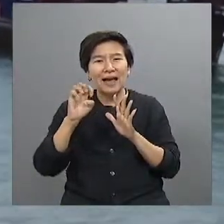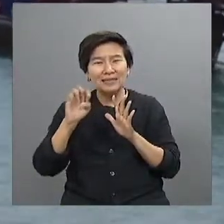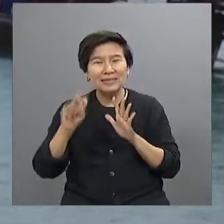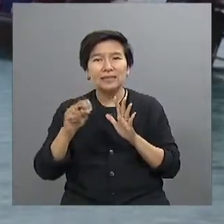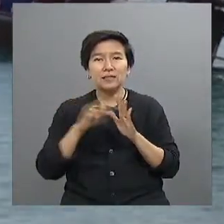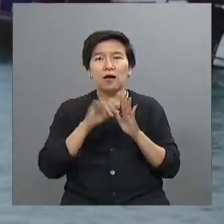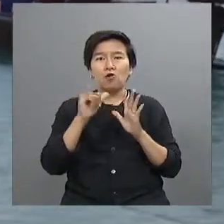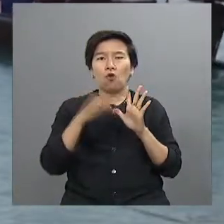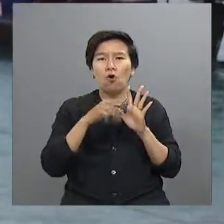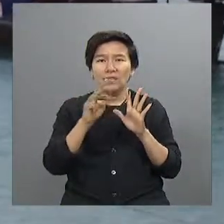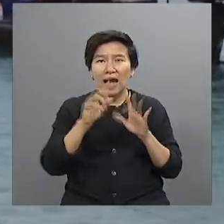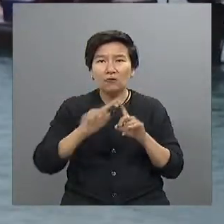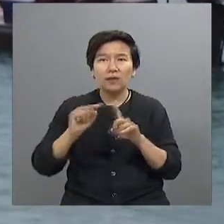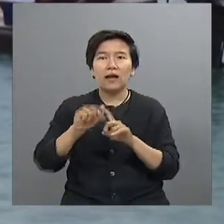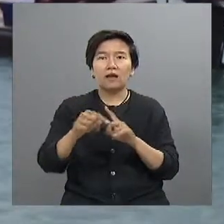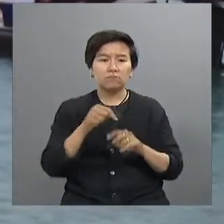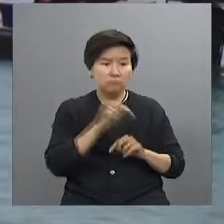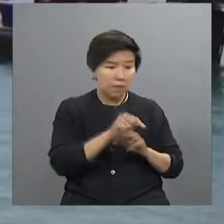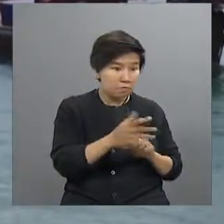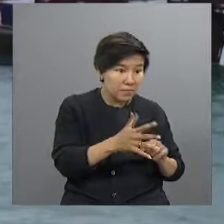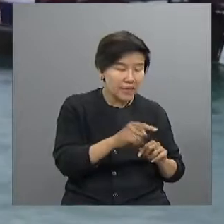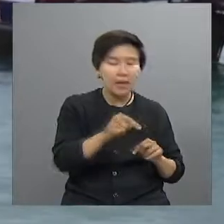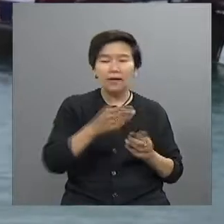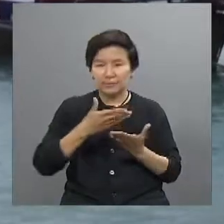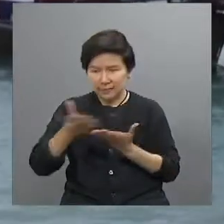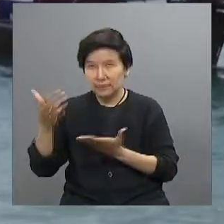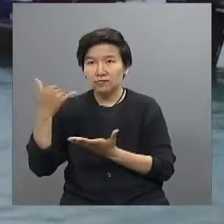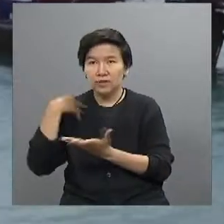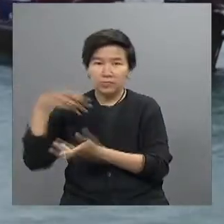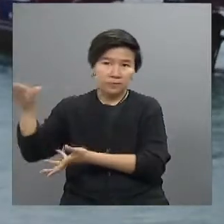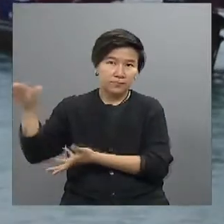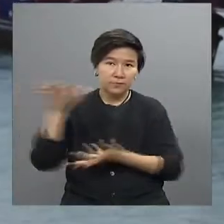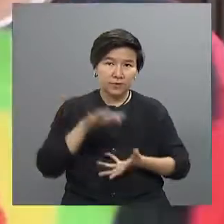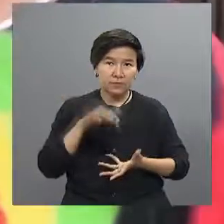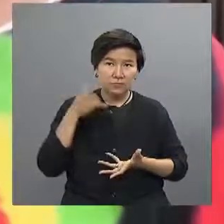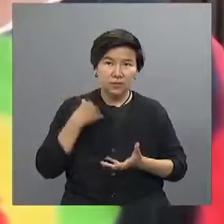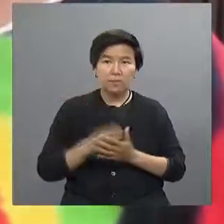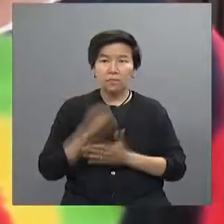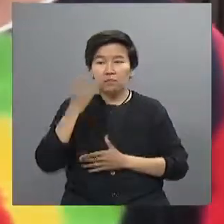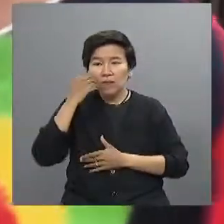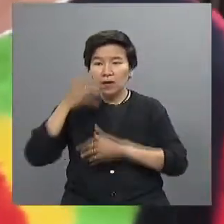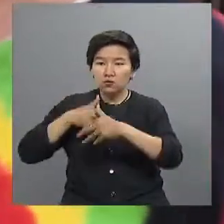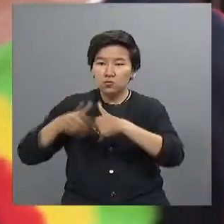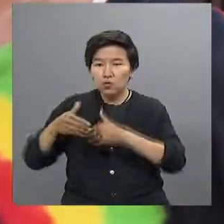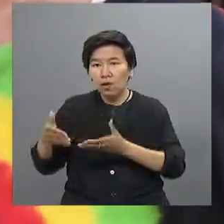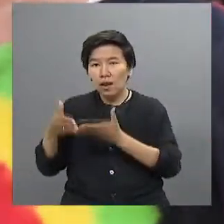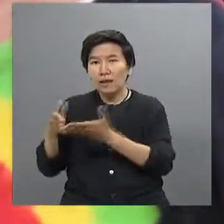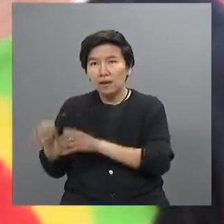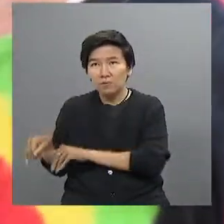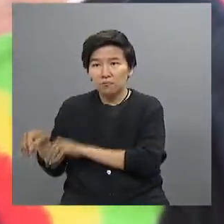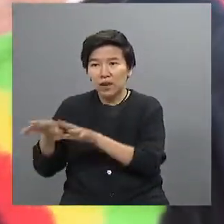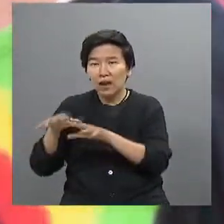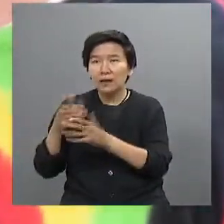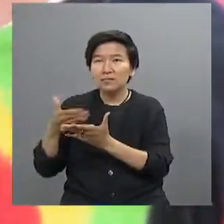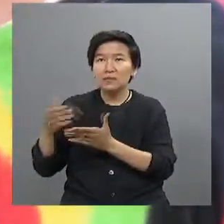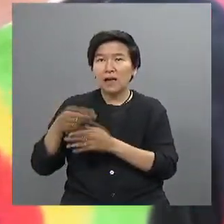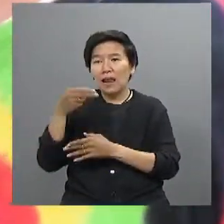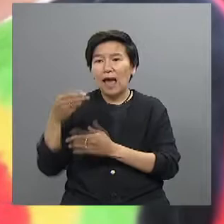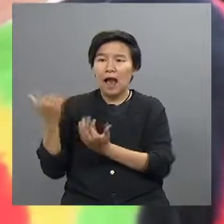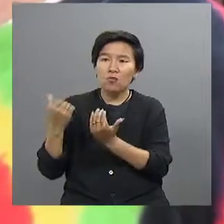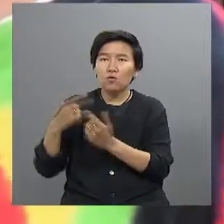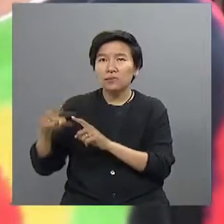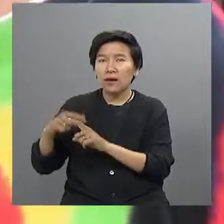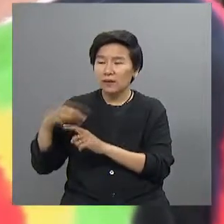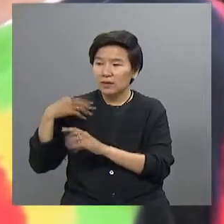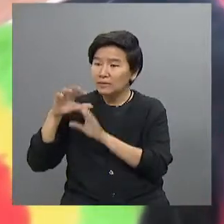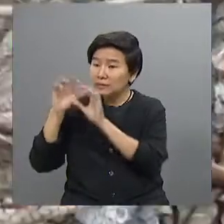ไม่มีบางทีก็คนในหมู่บ้านชาวเลในหมู่บ้านบางทีบ่ลูกล้านก็ไปหาจับปลาจับกุ้งมัง